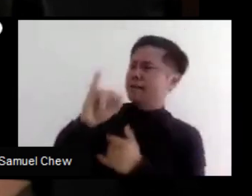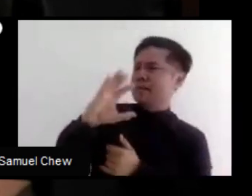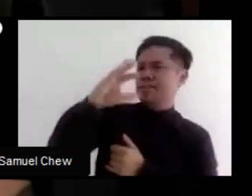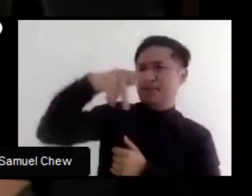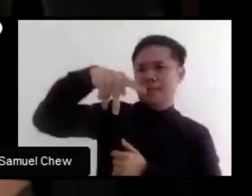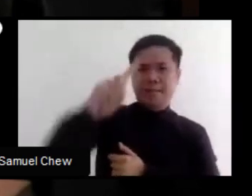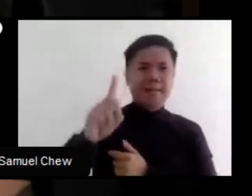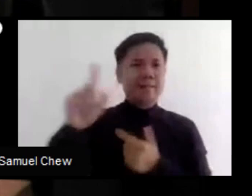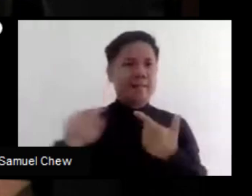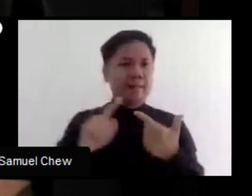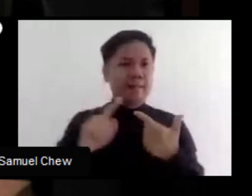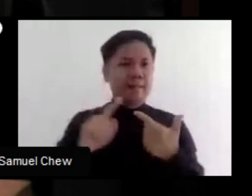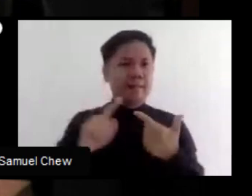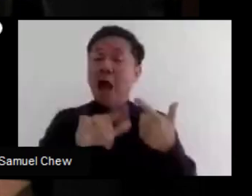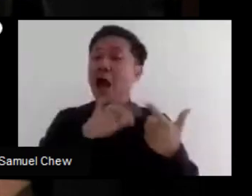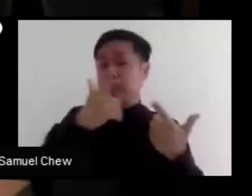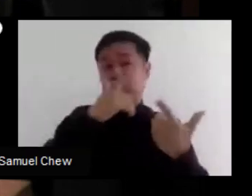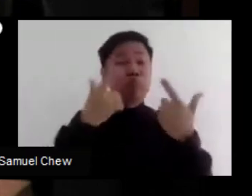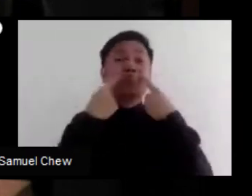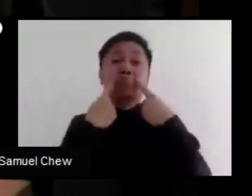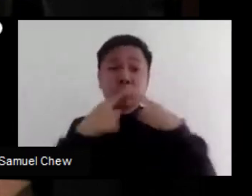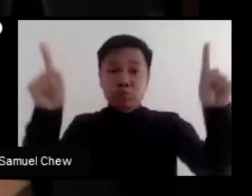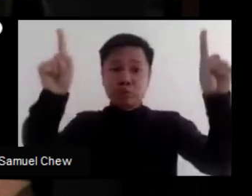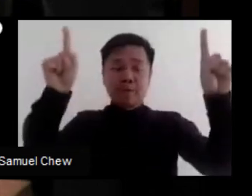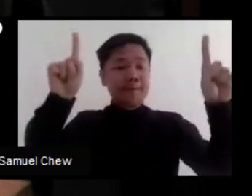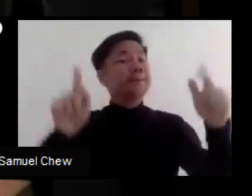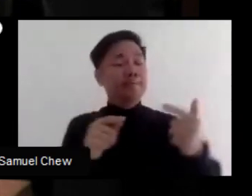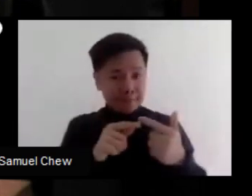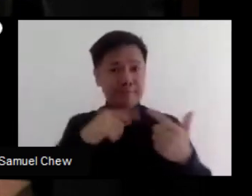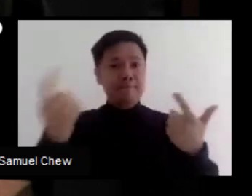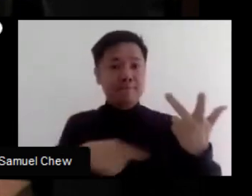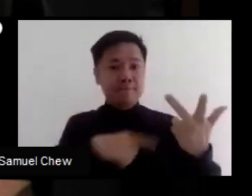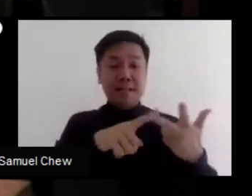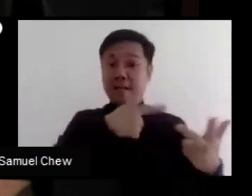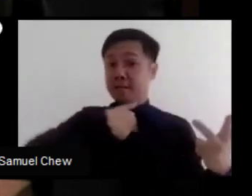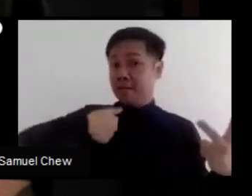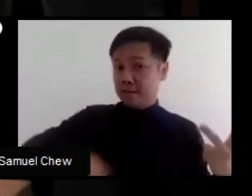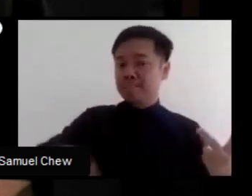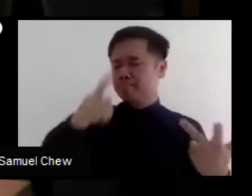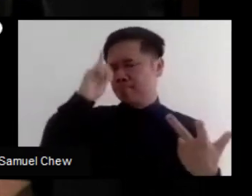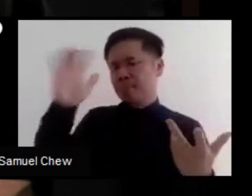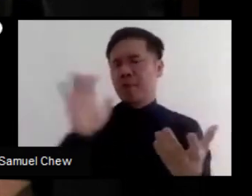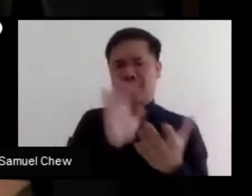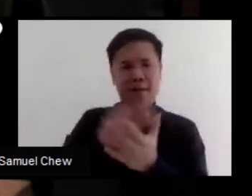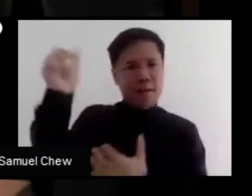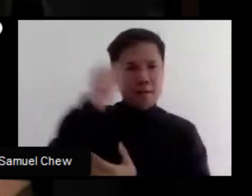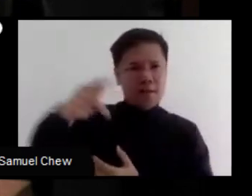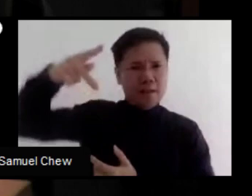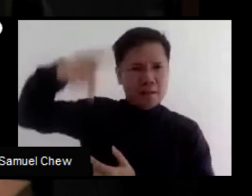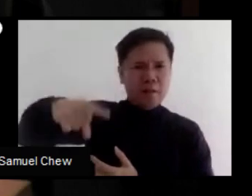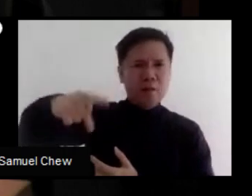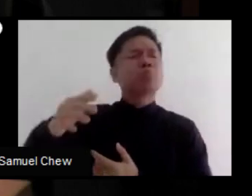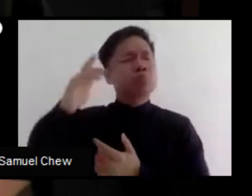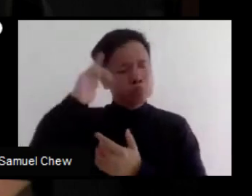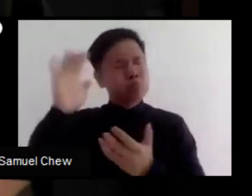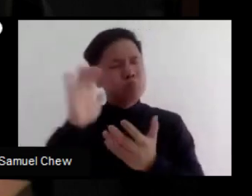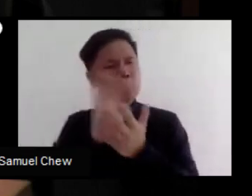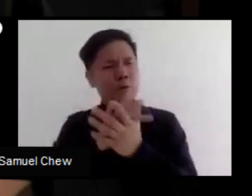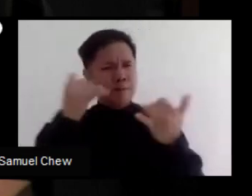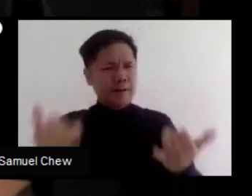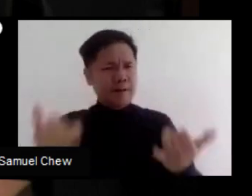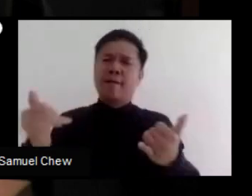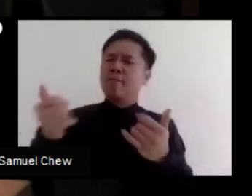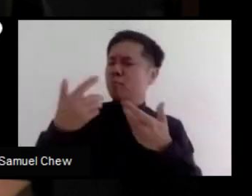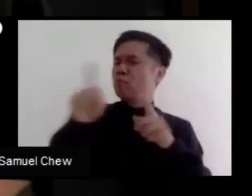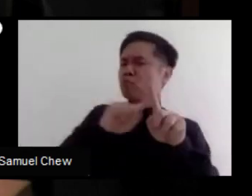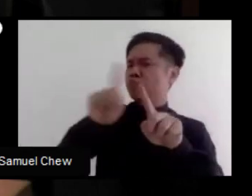区多元化很强，国家经济、社会、文化差异大，各国应在自身国情和自愿原则基础上，将该指